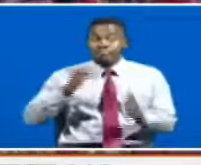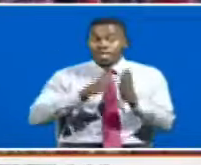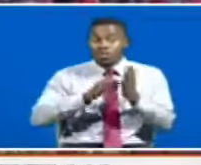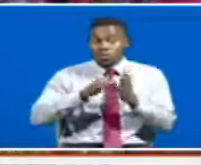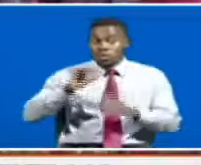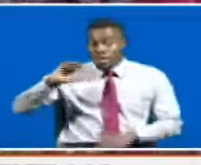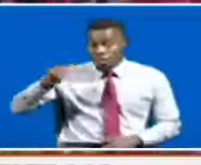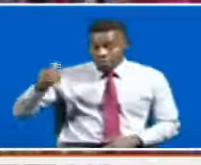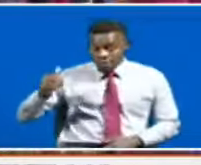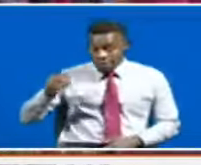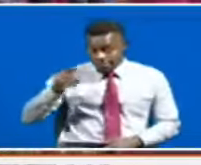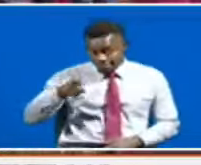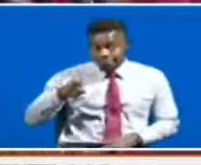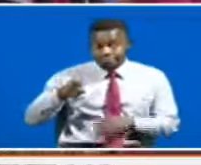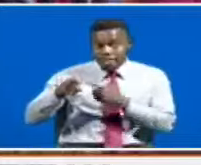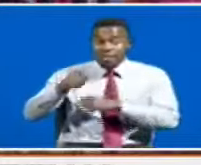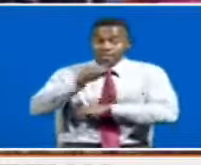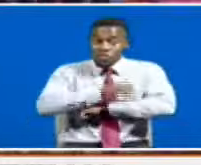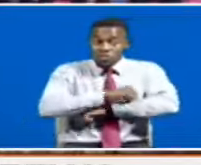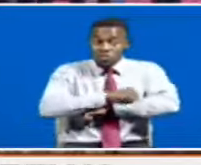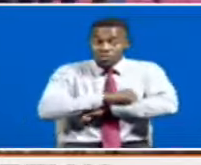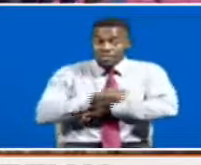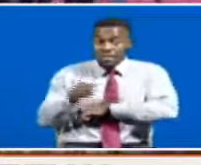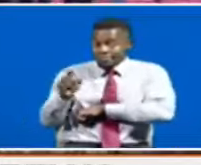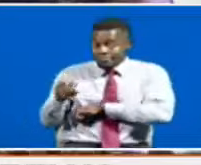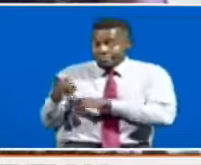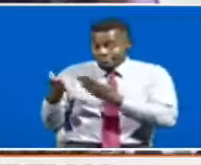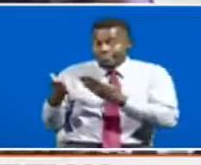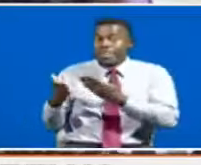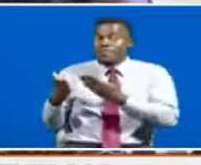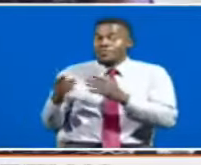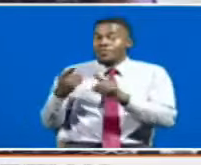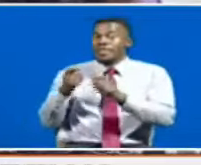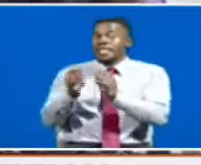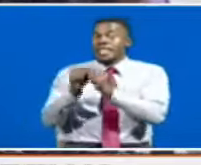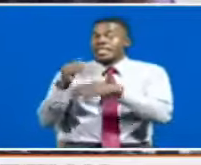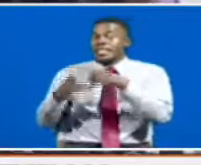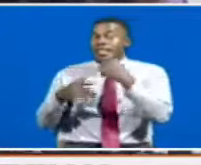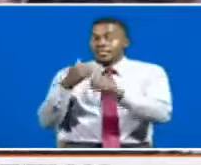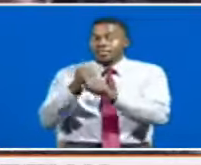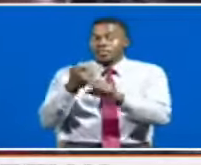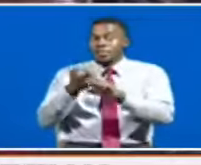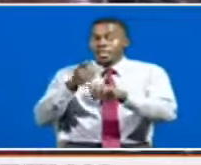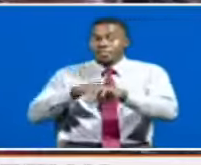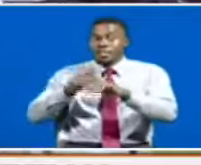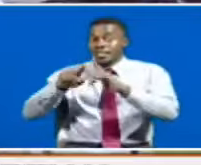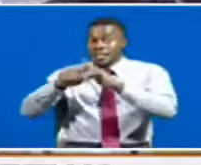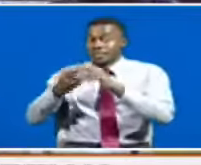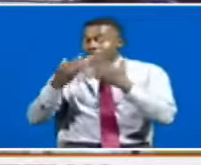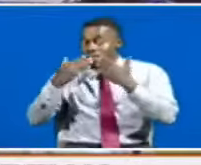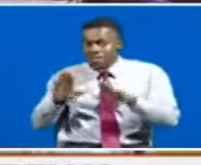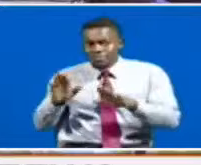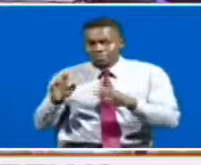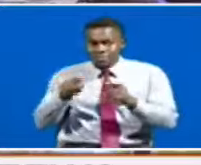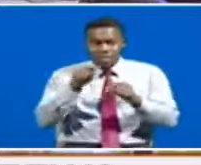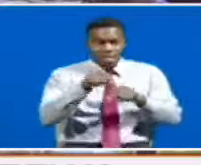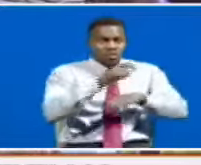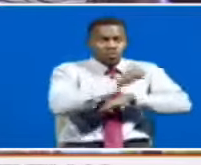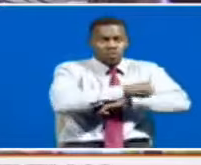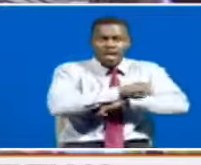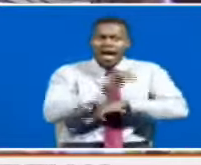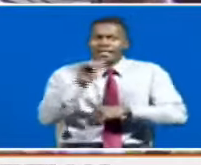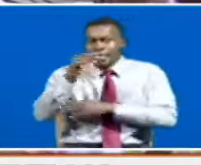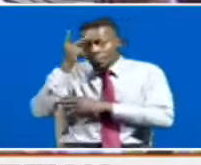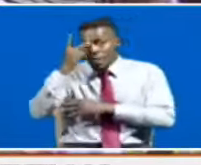Gitau, wakati wa kusherehekea miaka 10 tangu kuanza kwa shule hiyo. Bigitau pia amewaomba wazazi kuwa karibu na